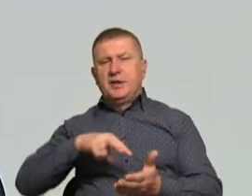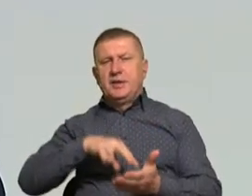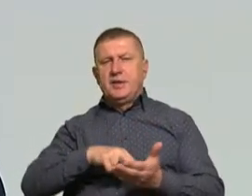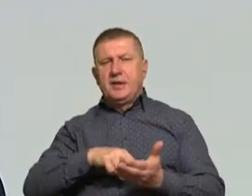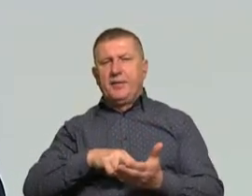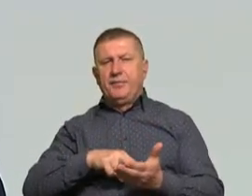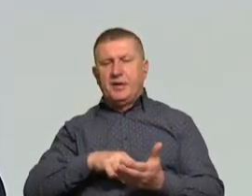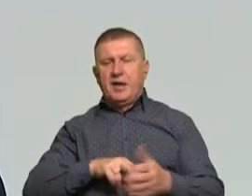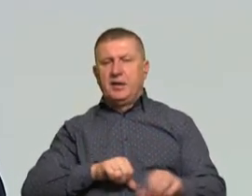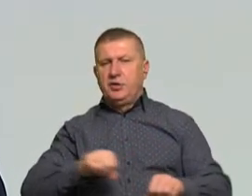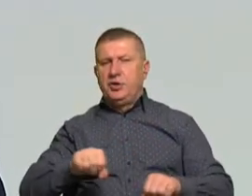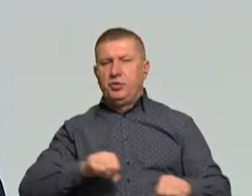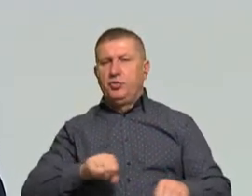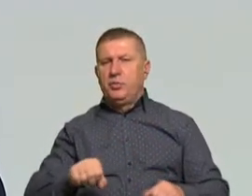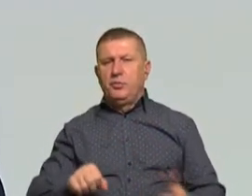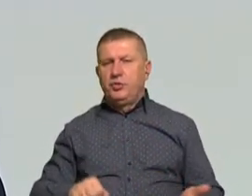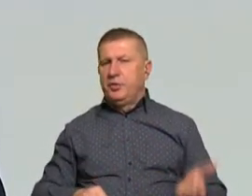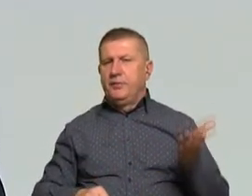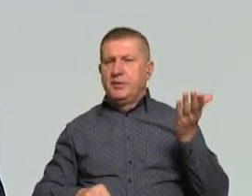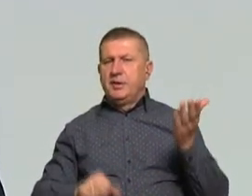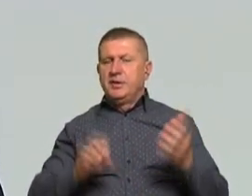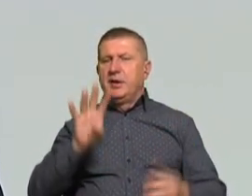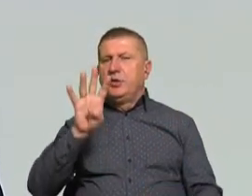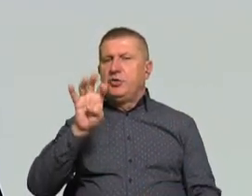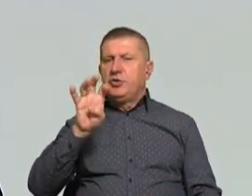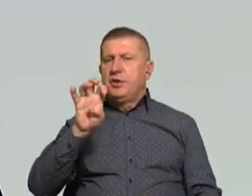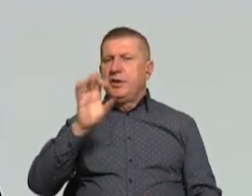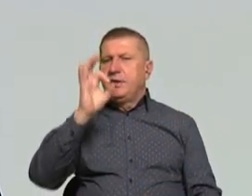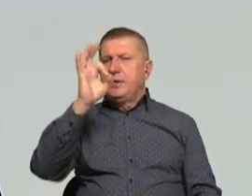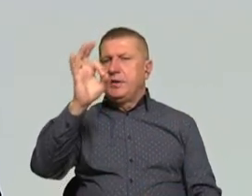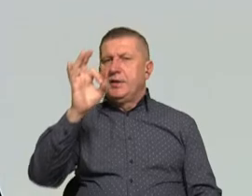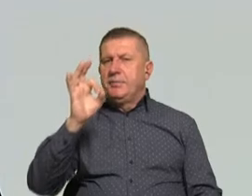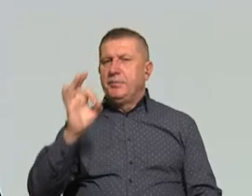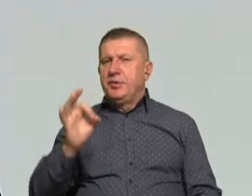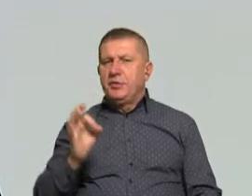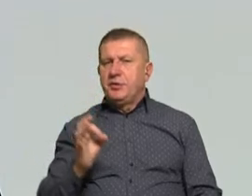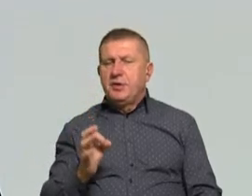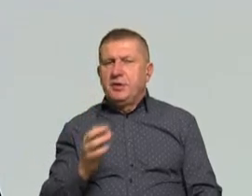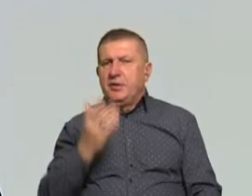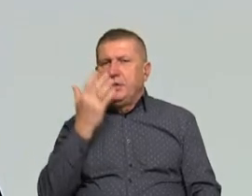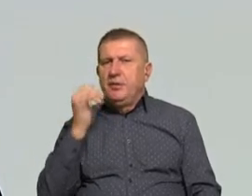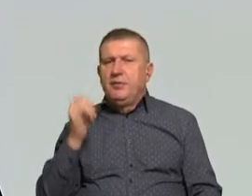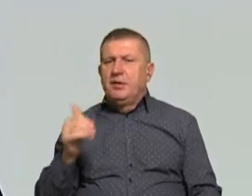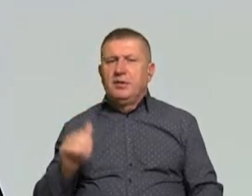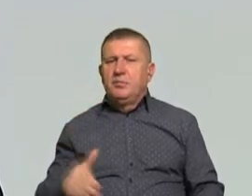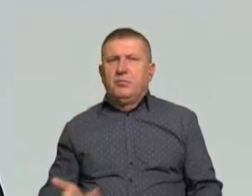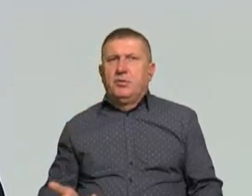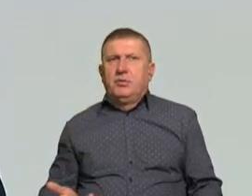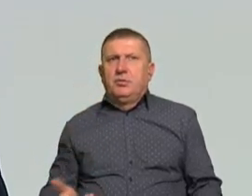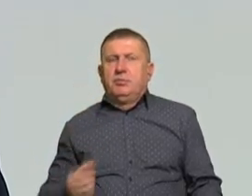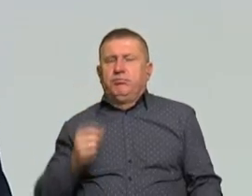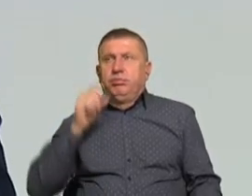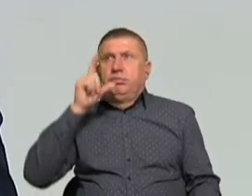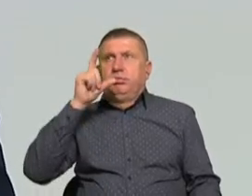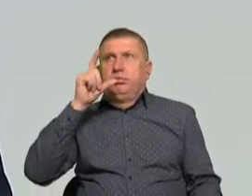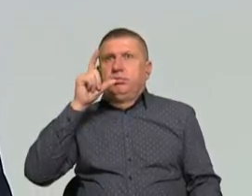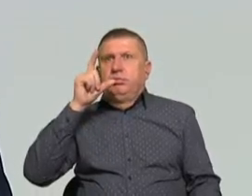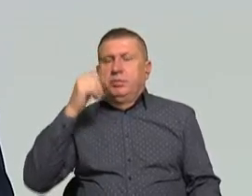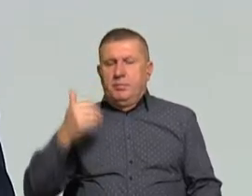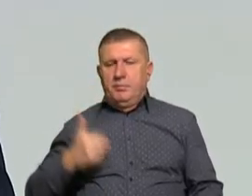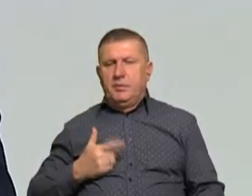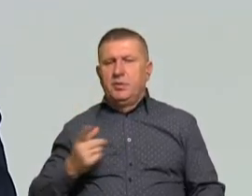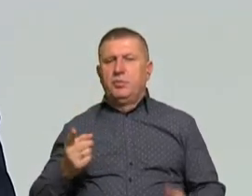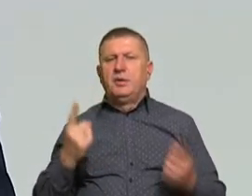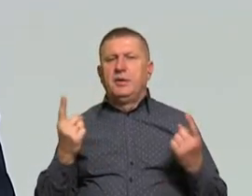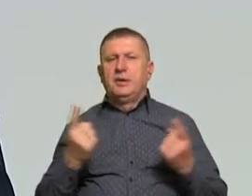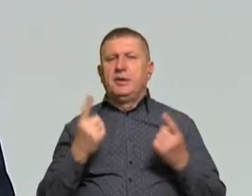podatku od nieruchomości wzrasta o 400%, to nie wiem, jak można zareagować w ten sposób. Były takie